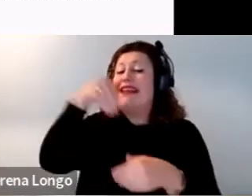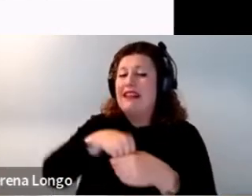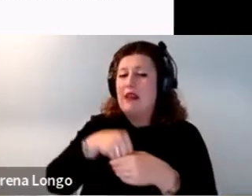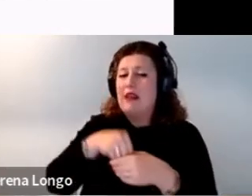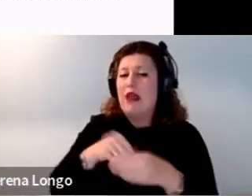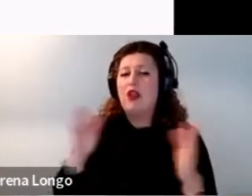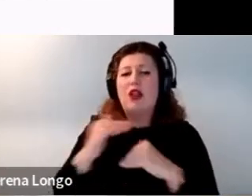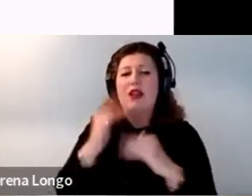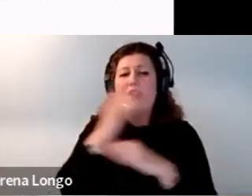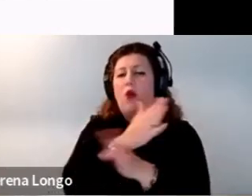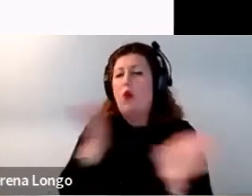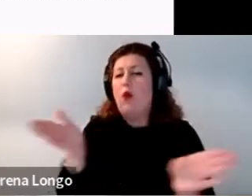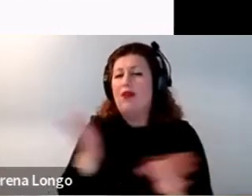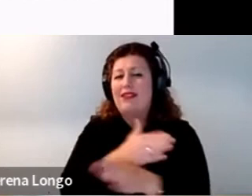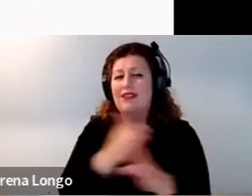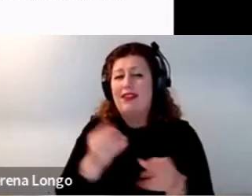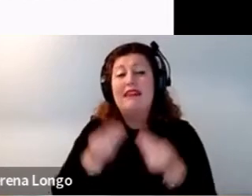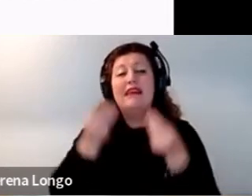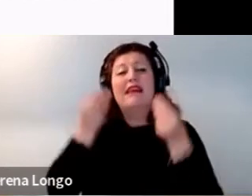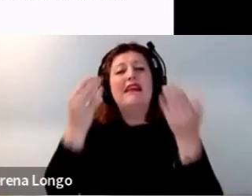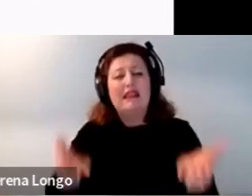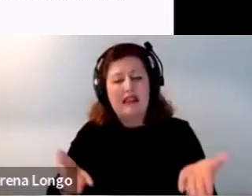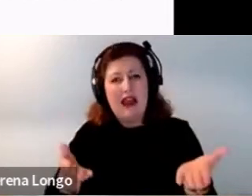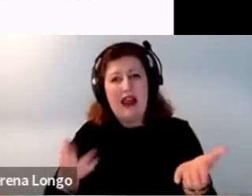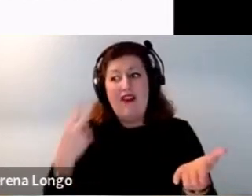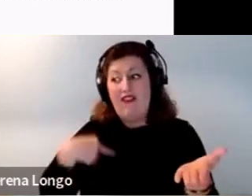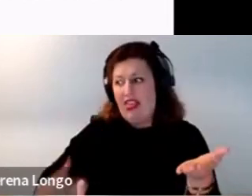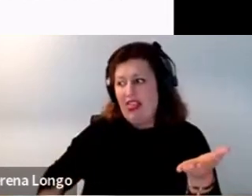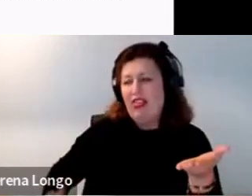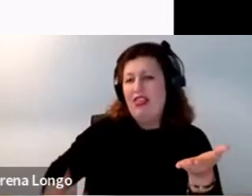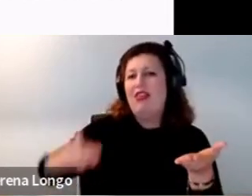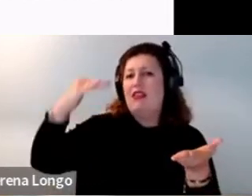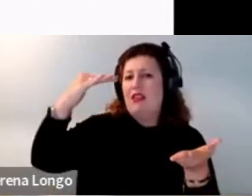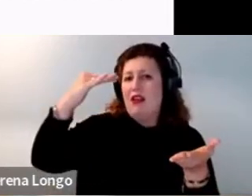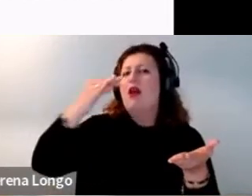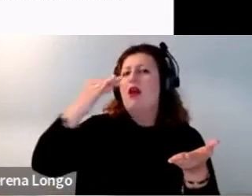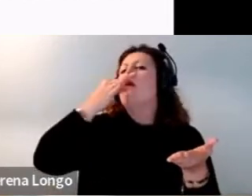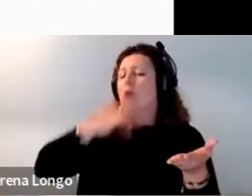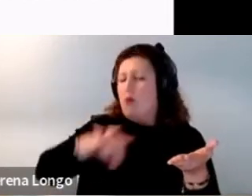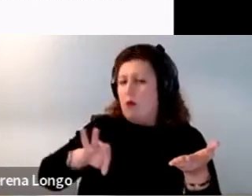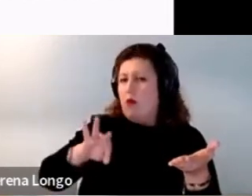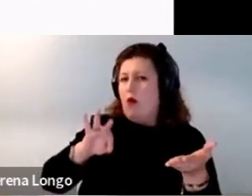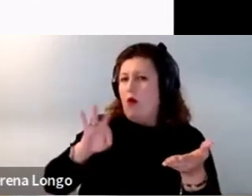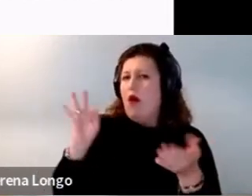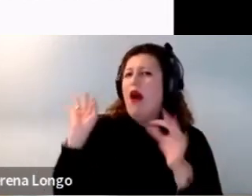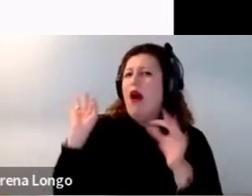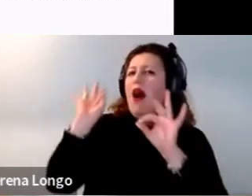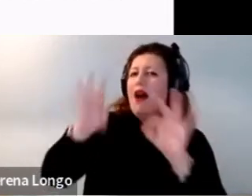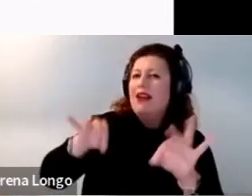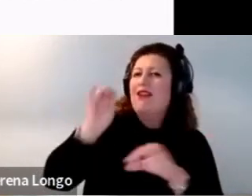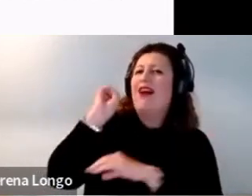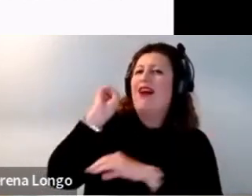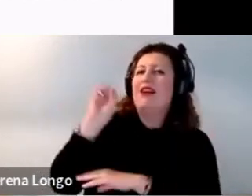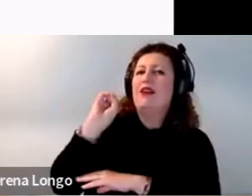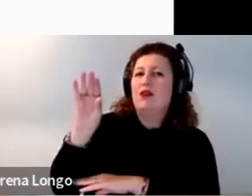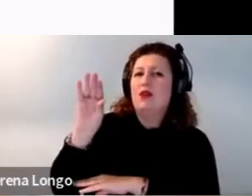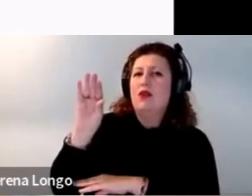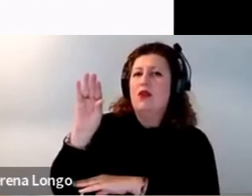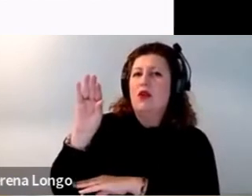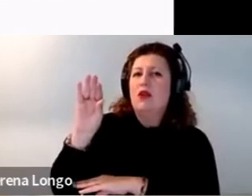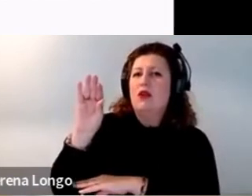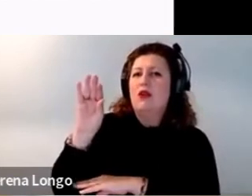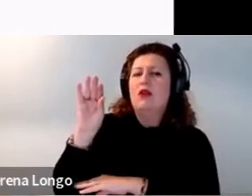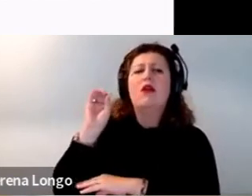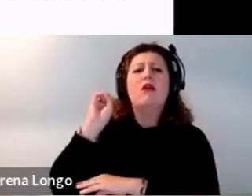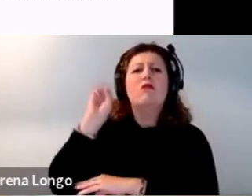livelli e offra nel corso dell'intera vita possibilità di istruzione finalizzate a cosa?